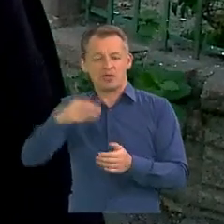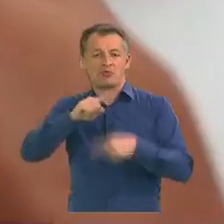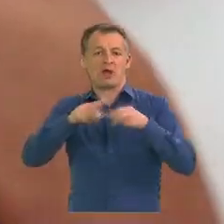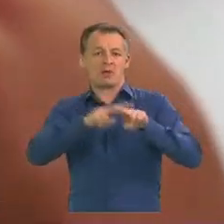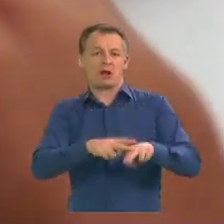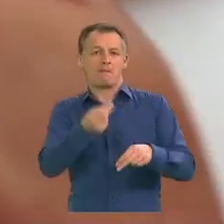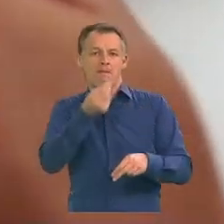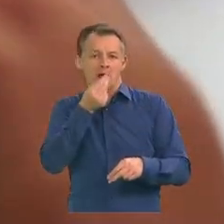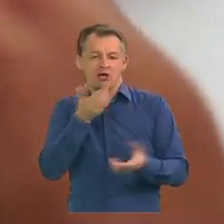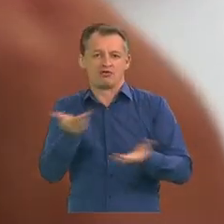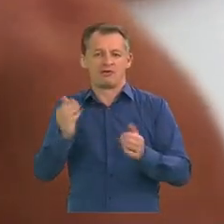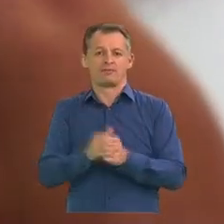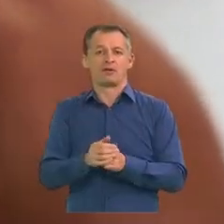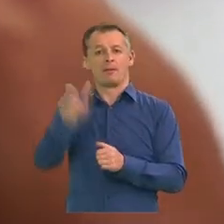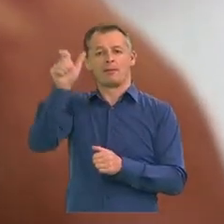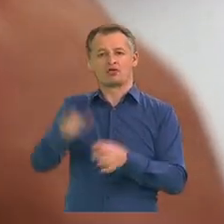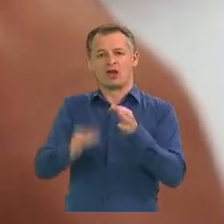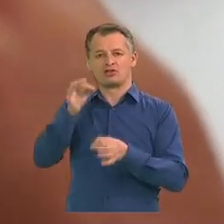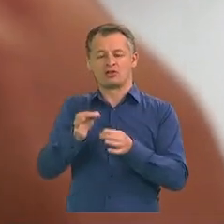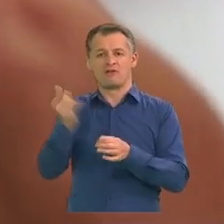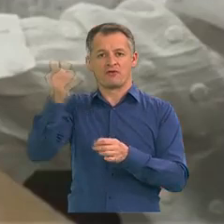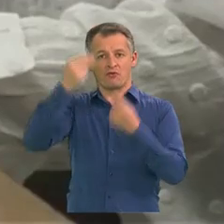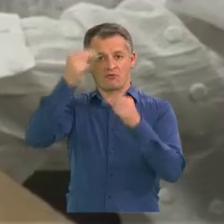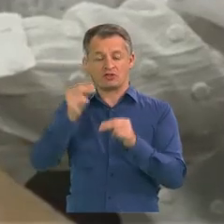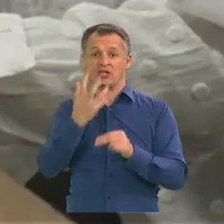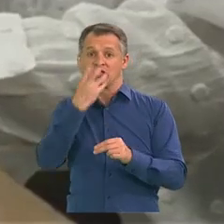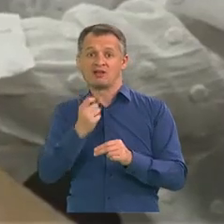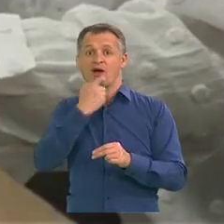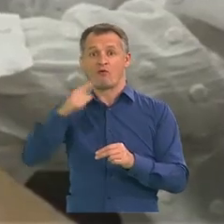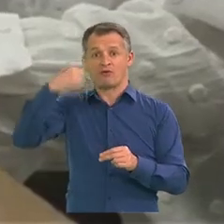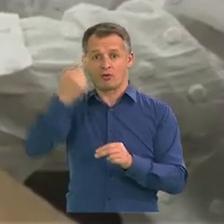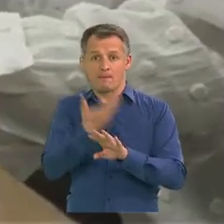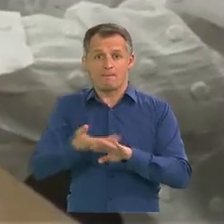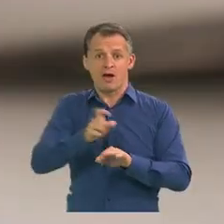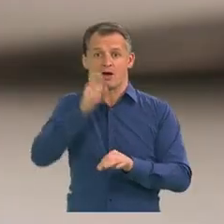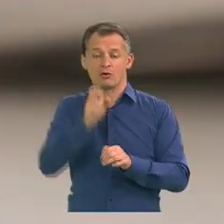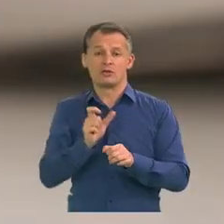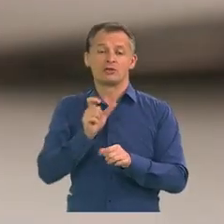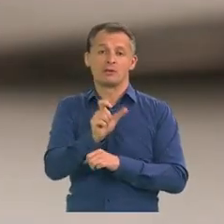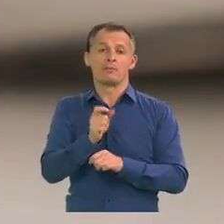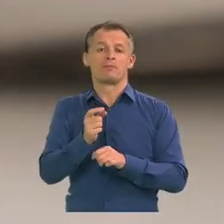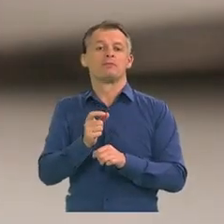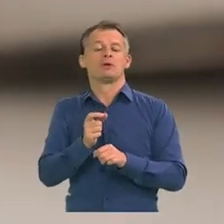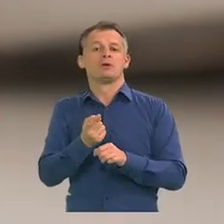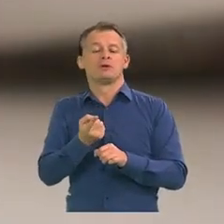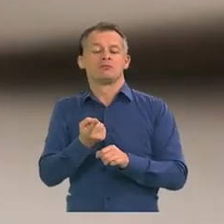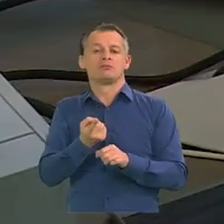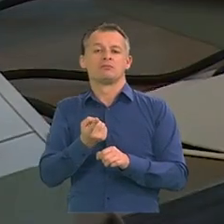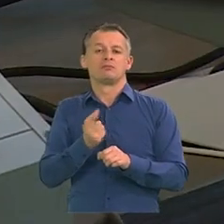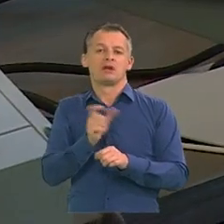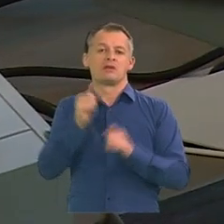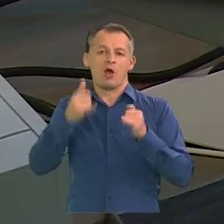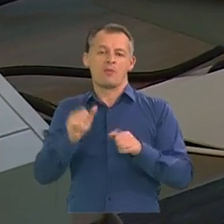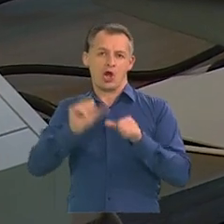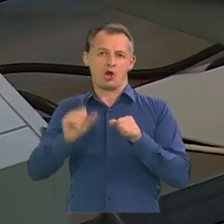așa. Analiștii vin însă cu previziuni sumbre. Anul viitor va arăta și mai rău din punct de vedere economic. Datele statistice vin să confirme